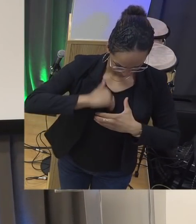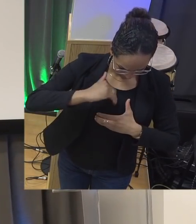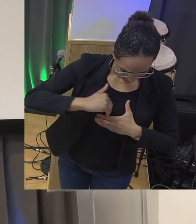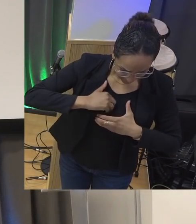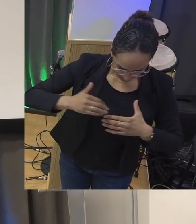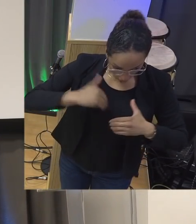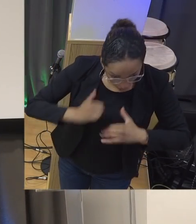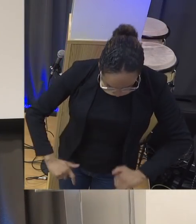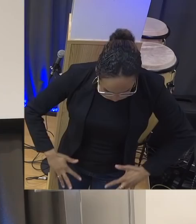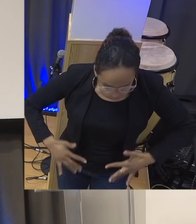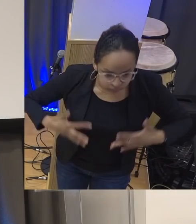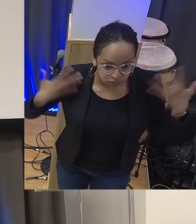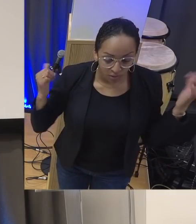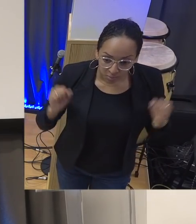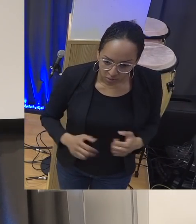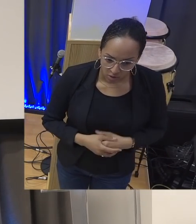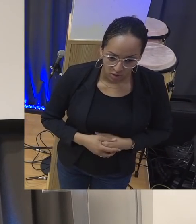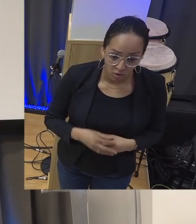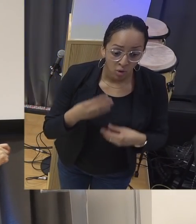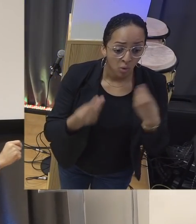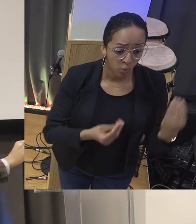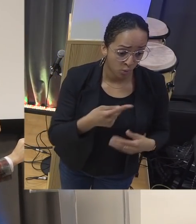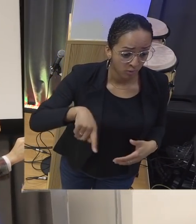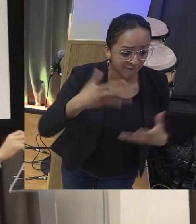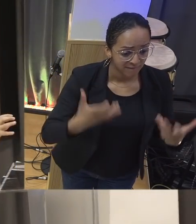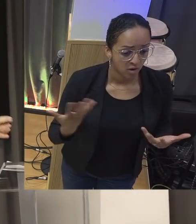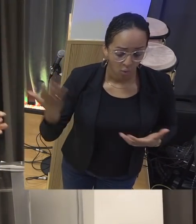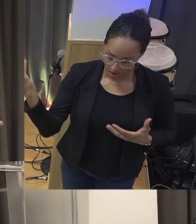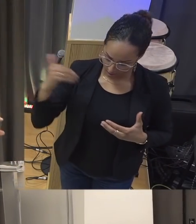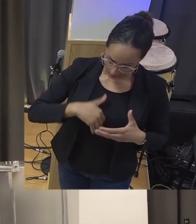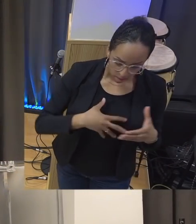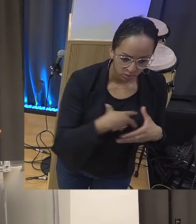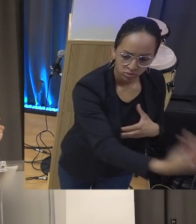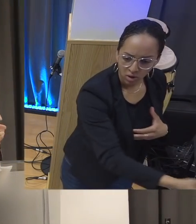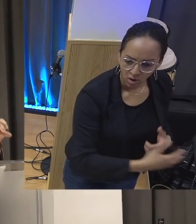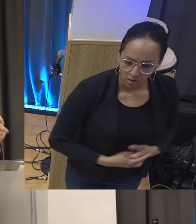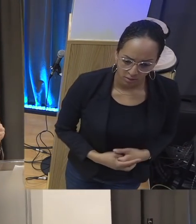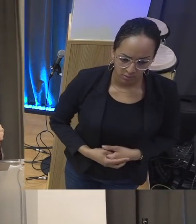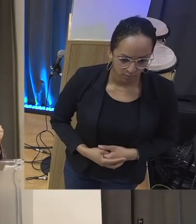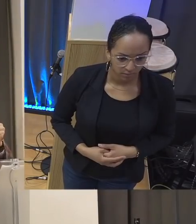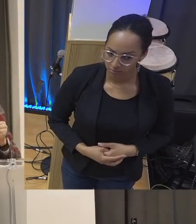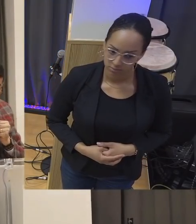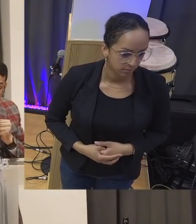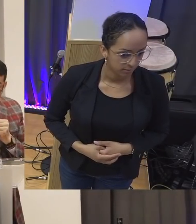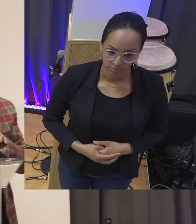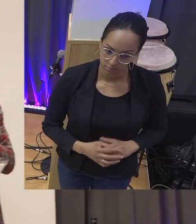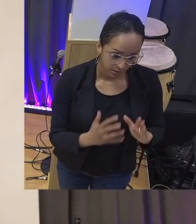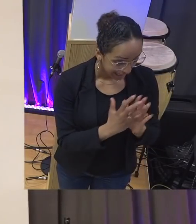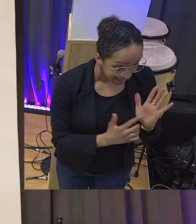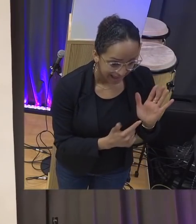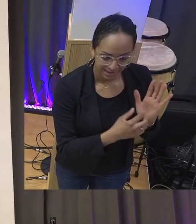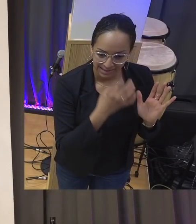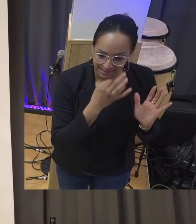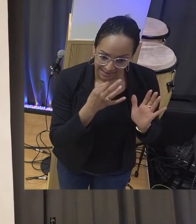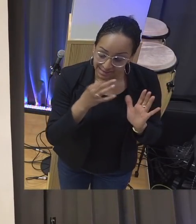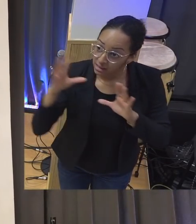nous? Ou alors est-ce que c'est de la colocation? Dans ce texte, c'est une résidence, c'est pas une